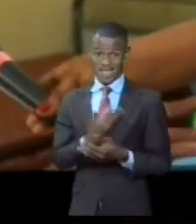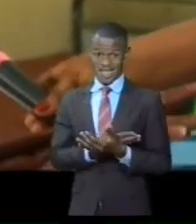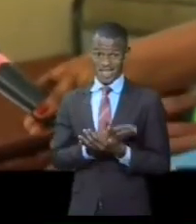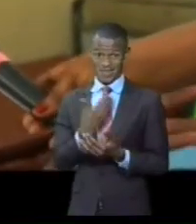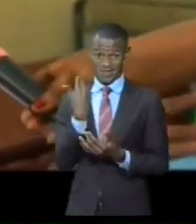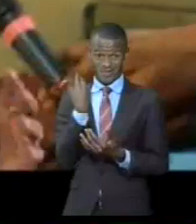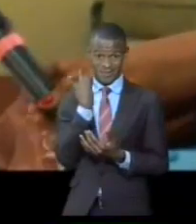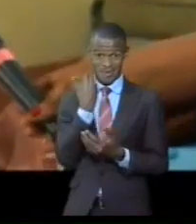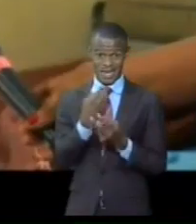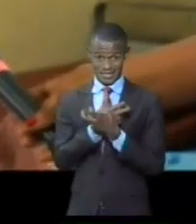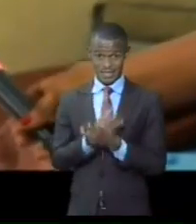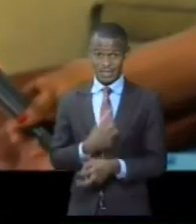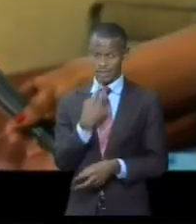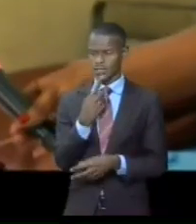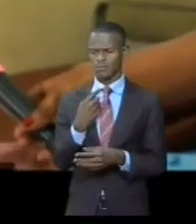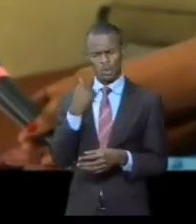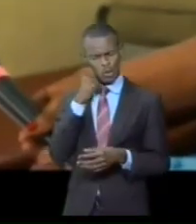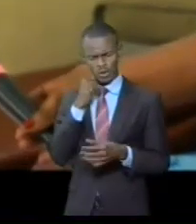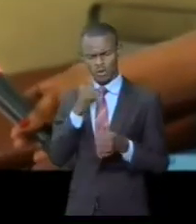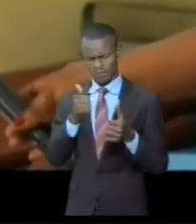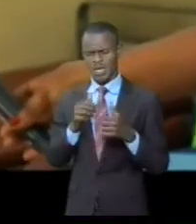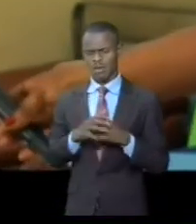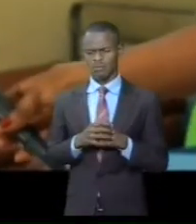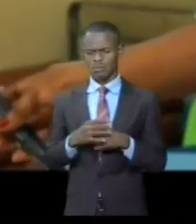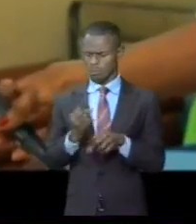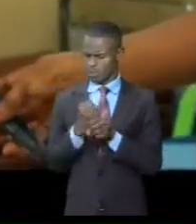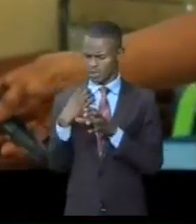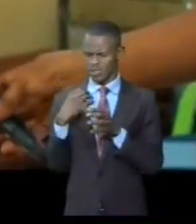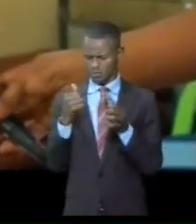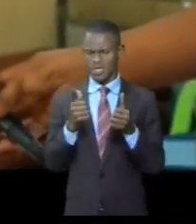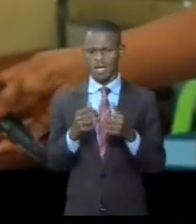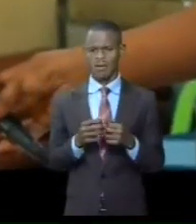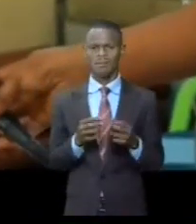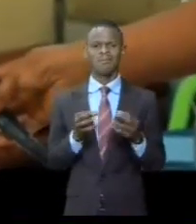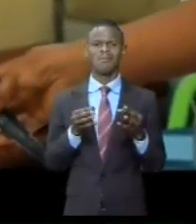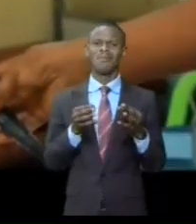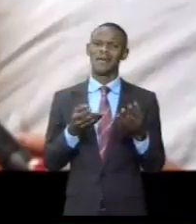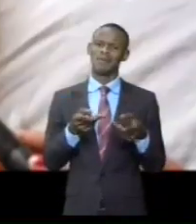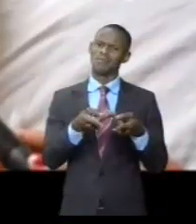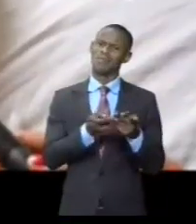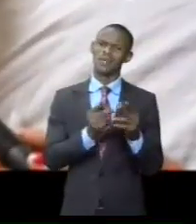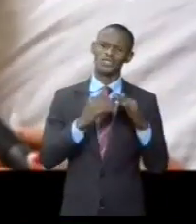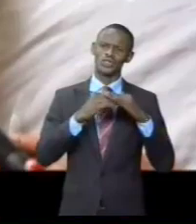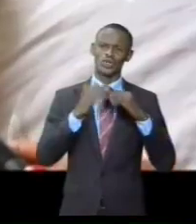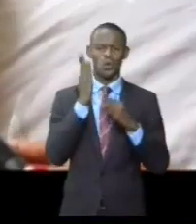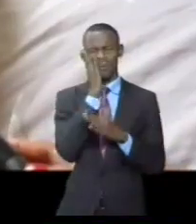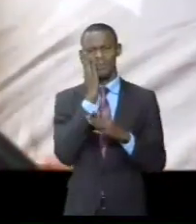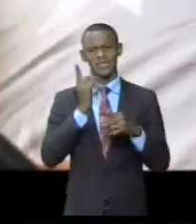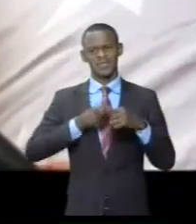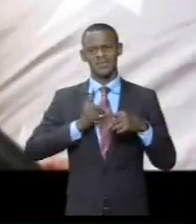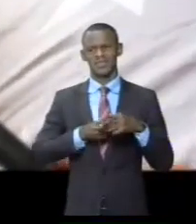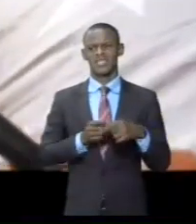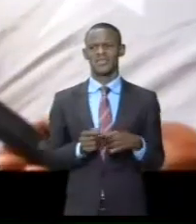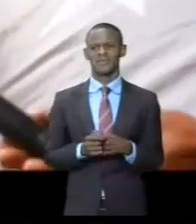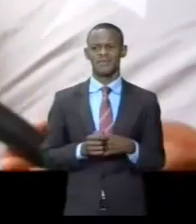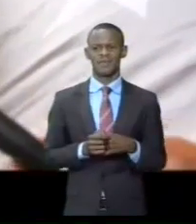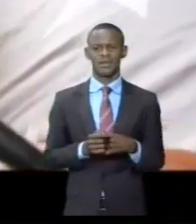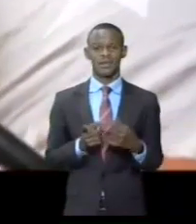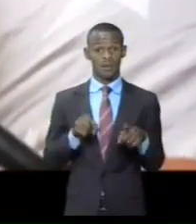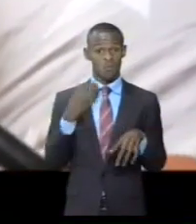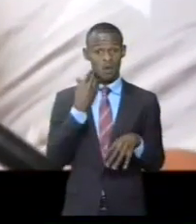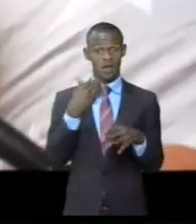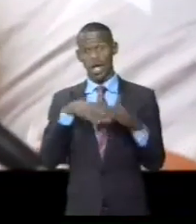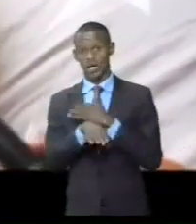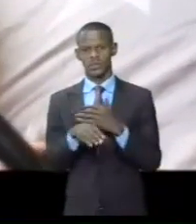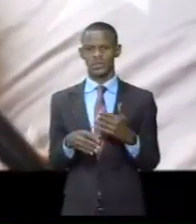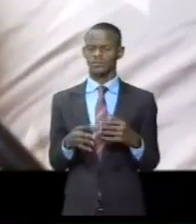prise en charge est bonne. Ici ce qui dérange c'est l'environnement, ils n'ont pas assez de place. On nous accueille bien parce que j'ai les meilleurs soins.